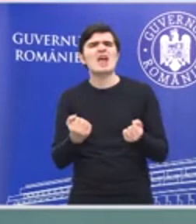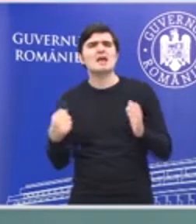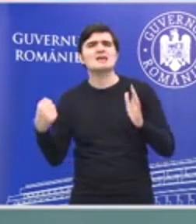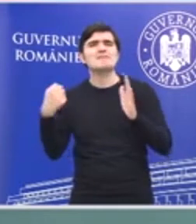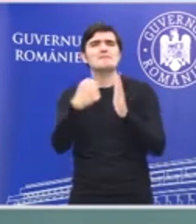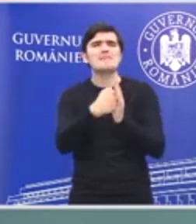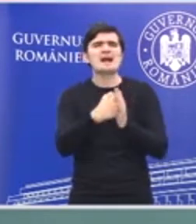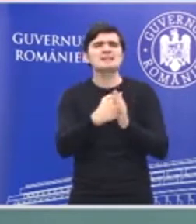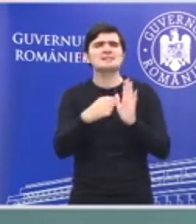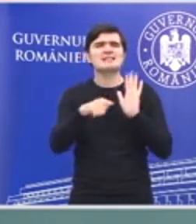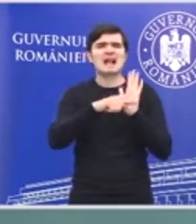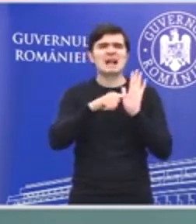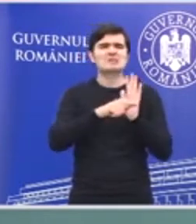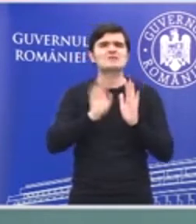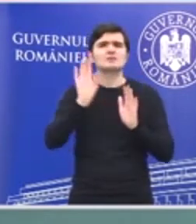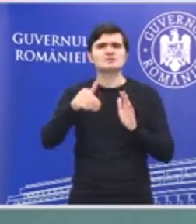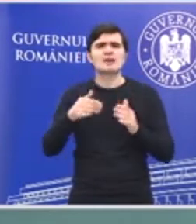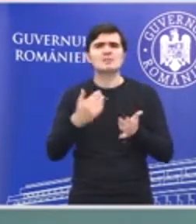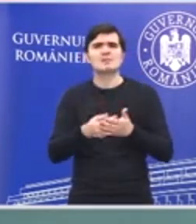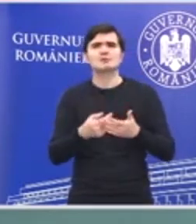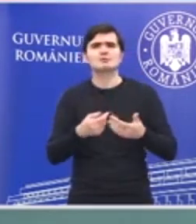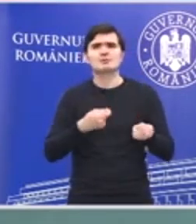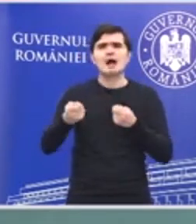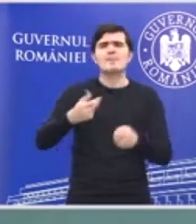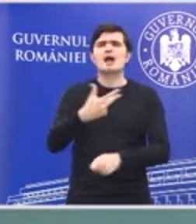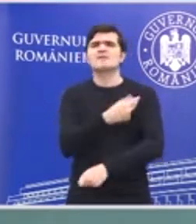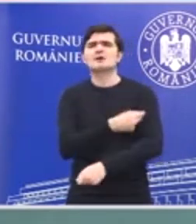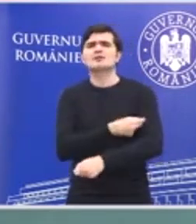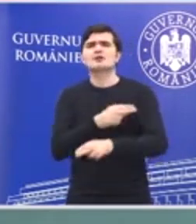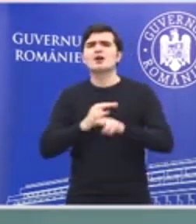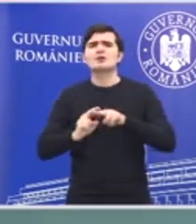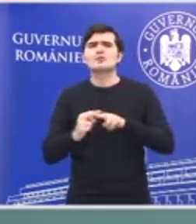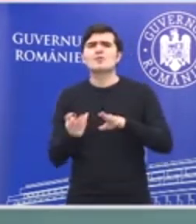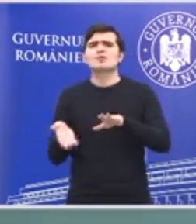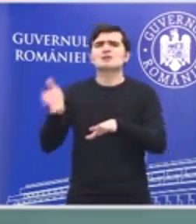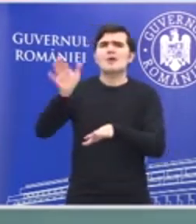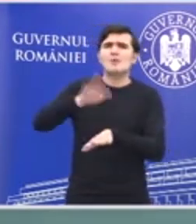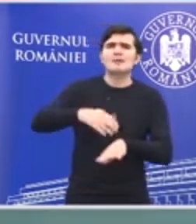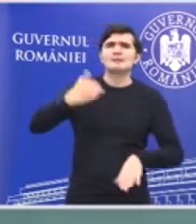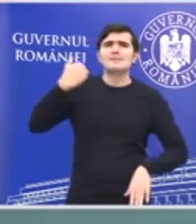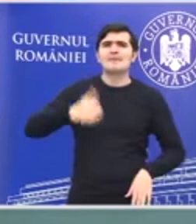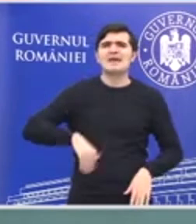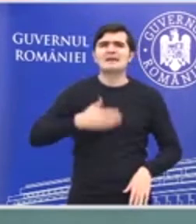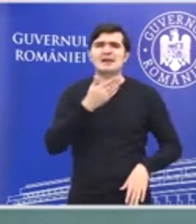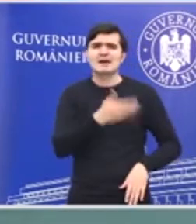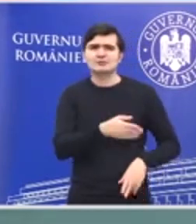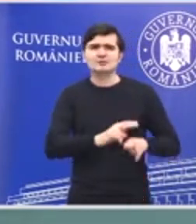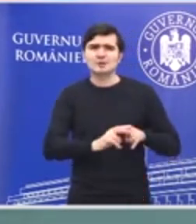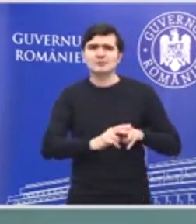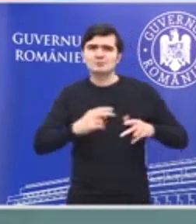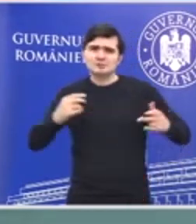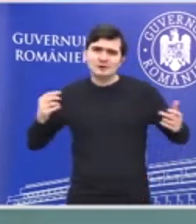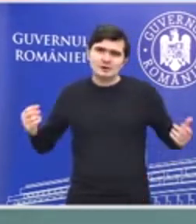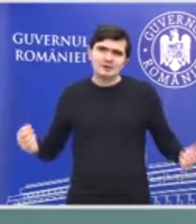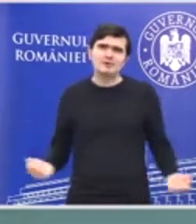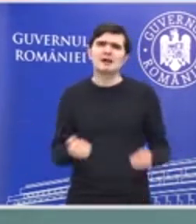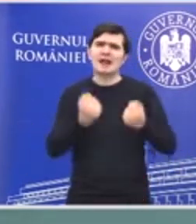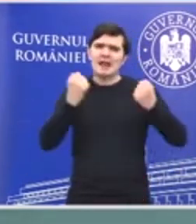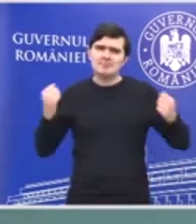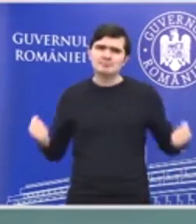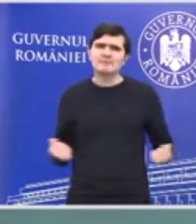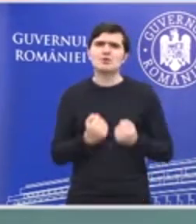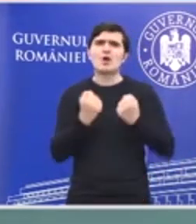cum vă gândiți să umpleți golul, da? Care ar putea, sau în fine, să revigorați campania de